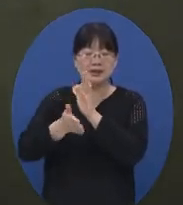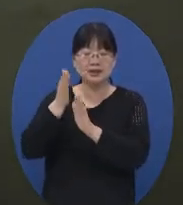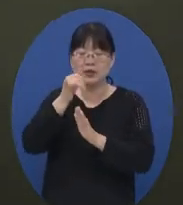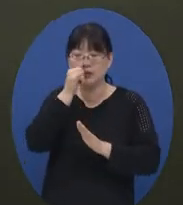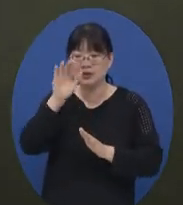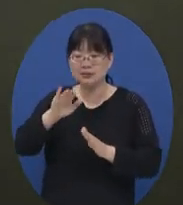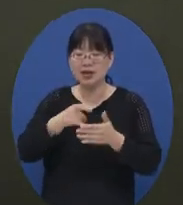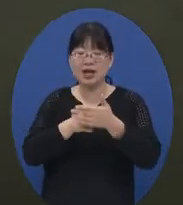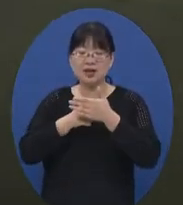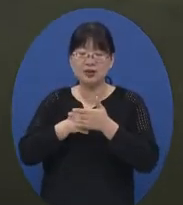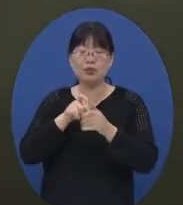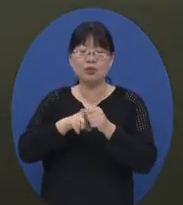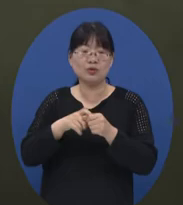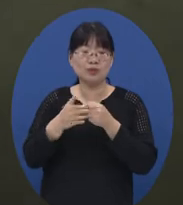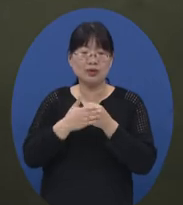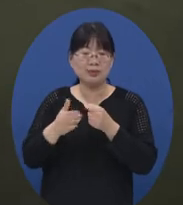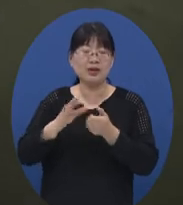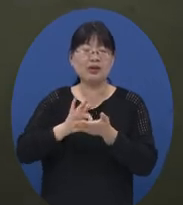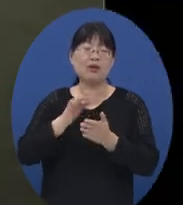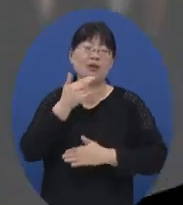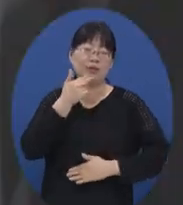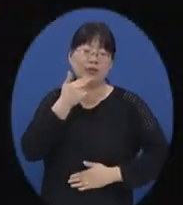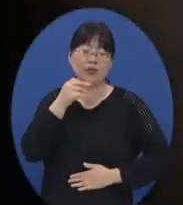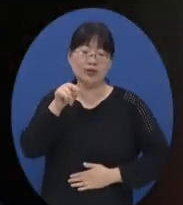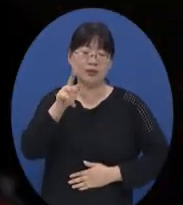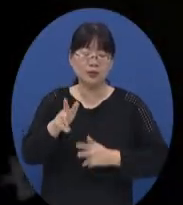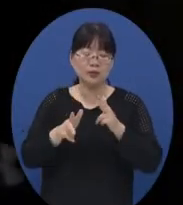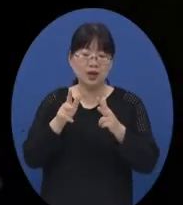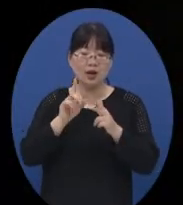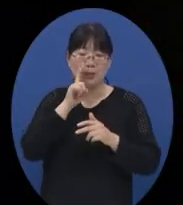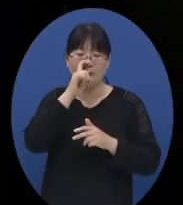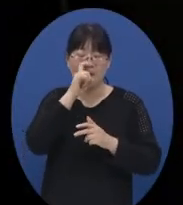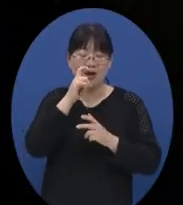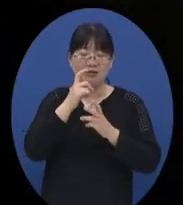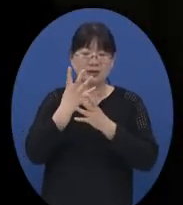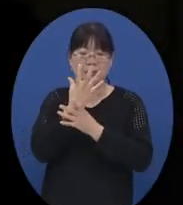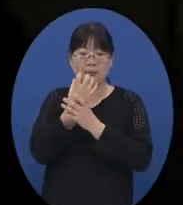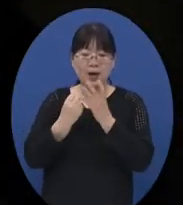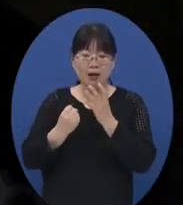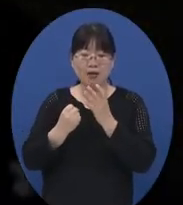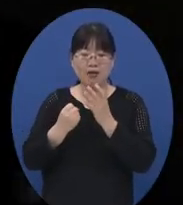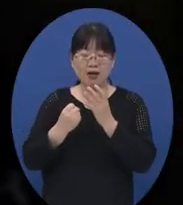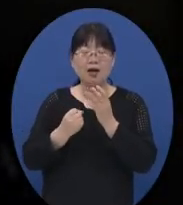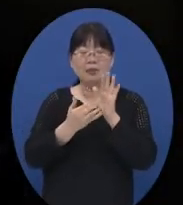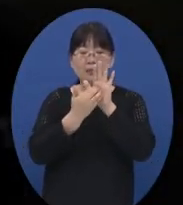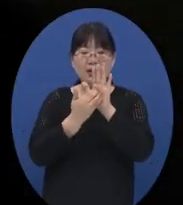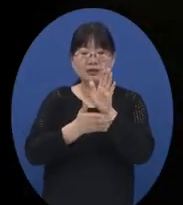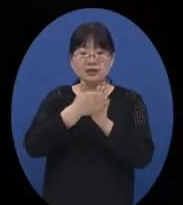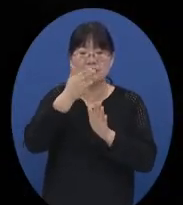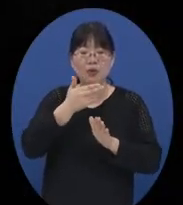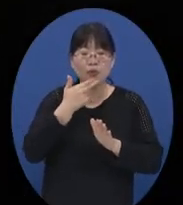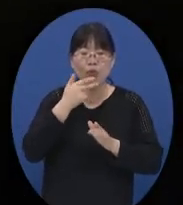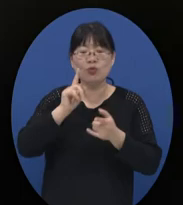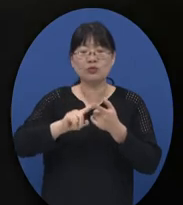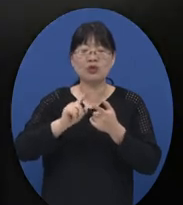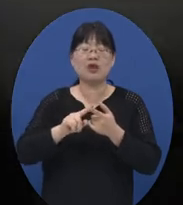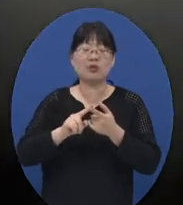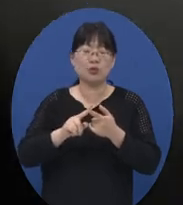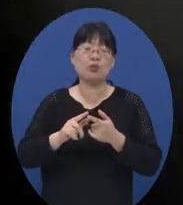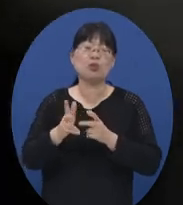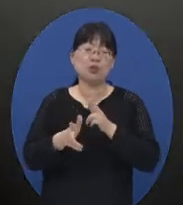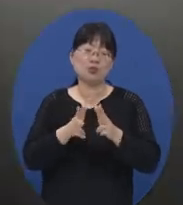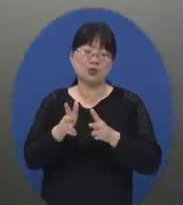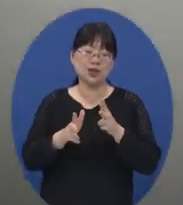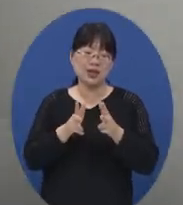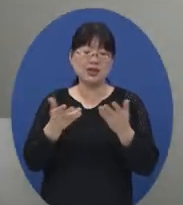설치해놓고도 돈을 아끼려고 가동하지 않은 겁니다. 이 공장은 아예 먼지를 걸러내는 방지시설을 설치도 하지 않은 채